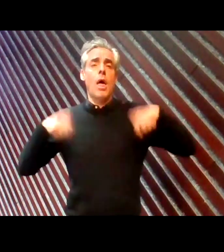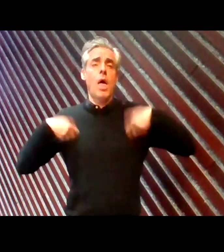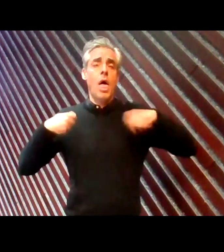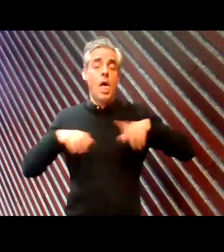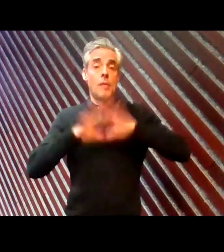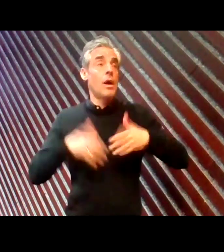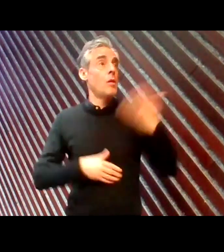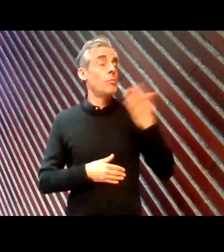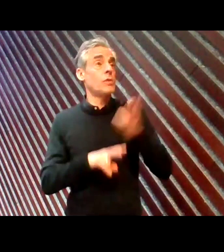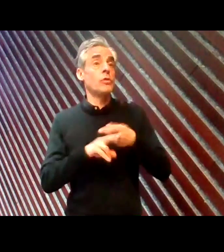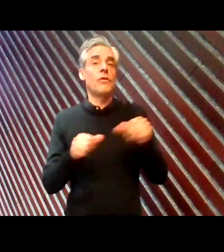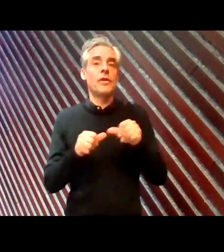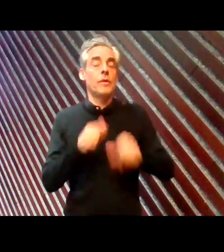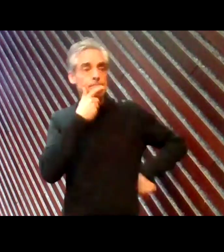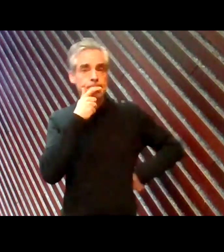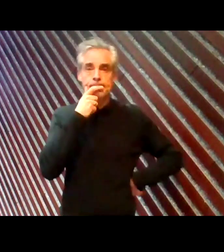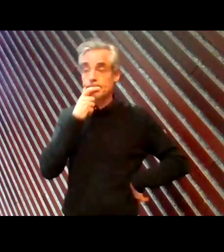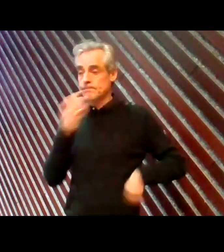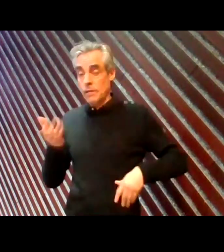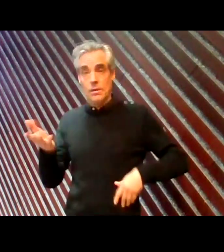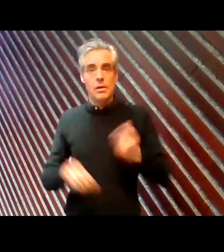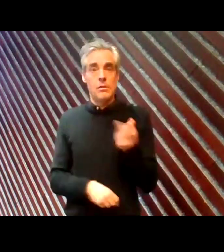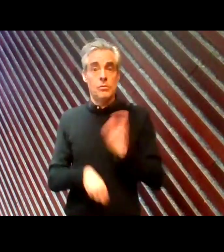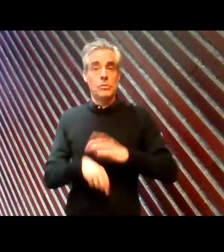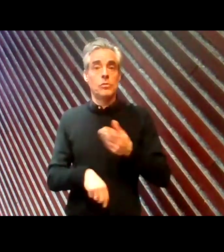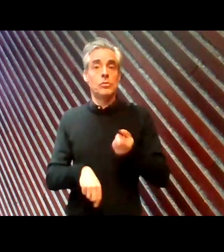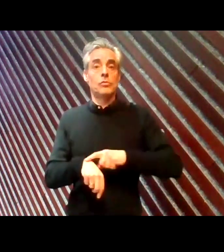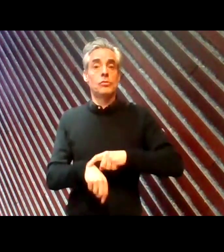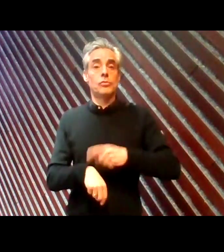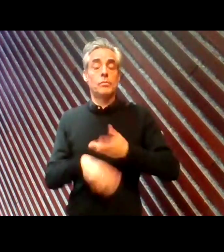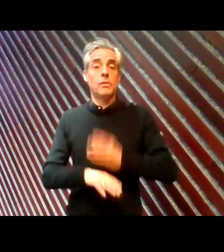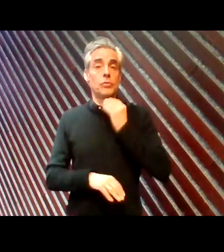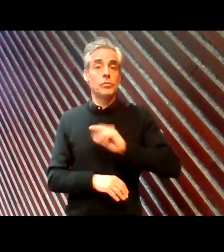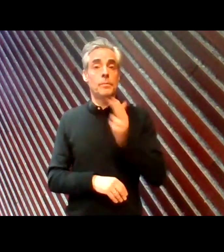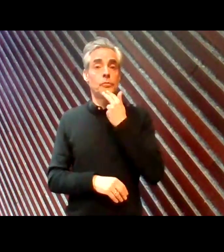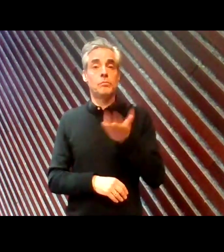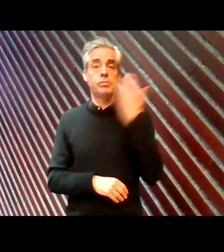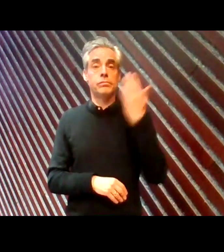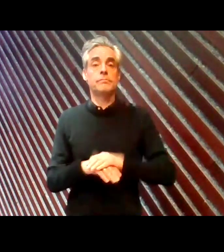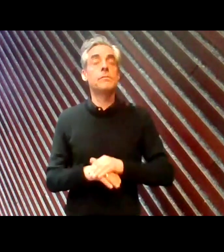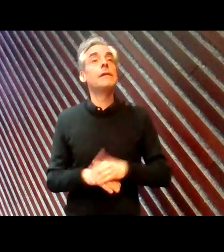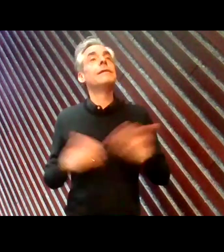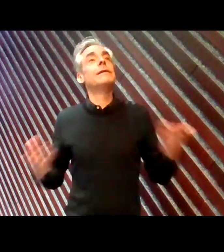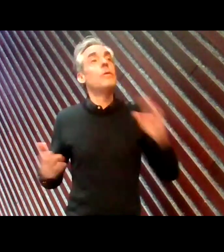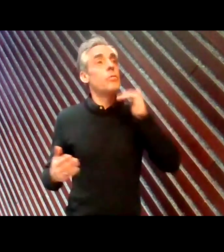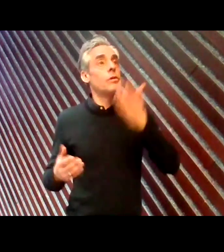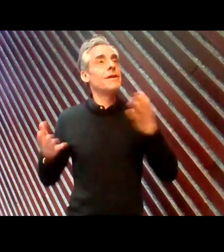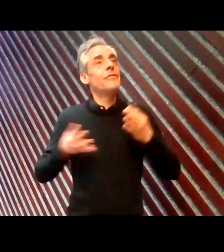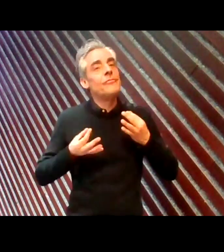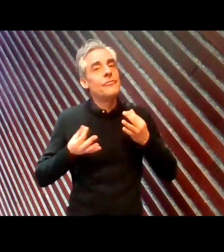et quand on a besoin d'outils on va chercher et on veut l'utiliser le plus rapidement possible et donc